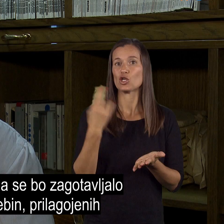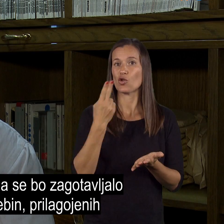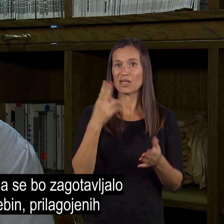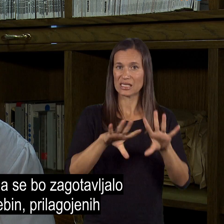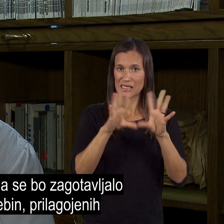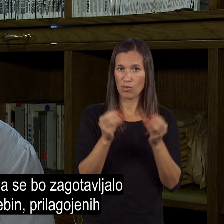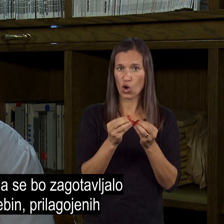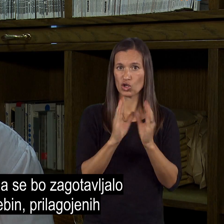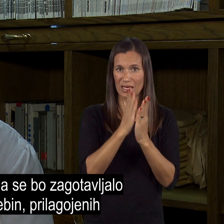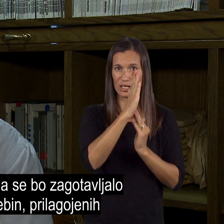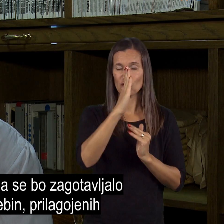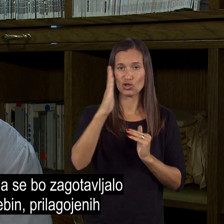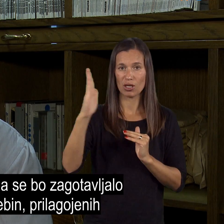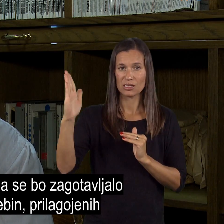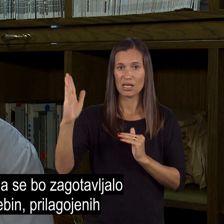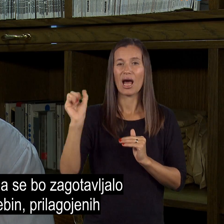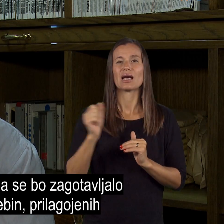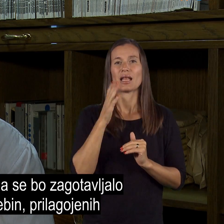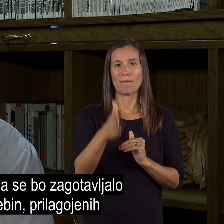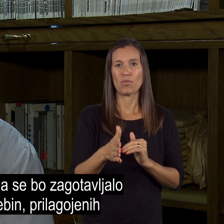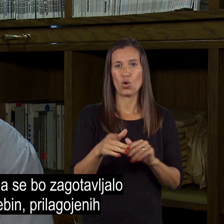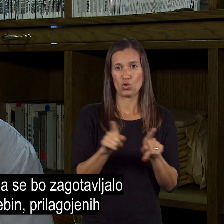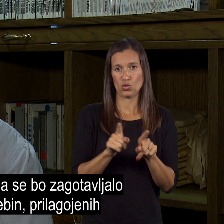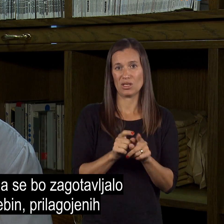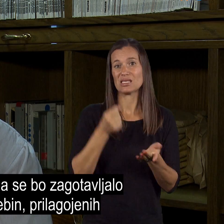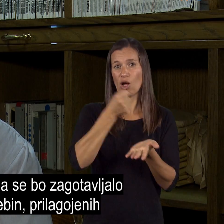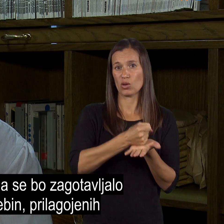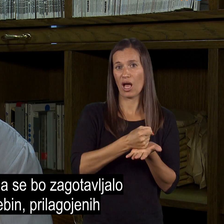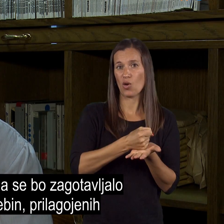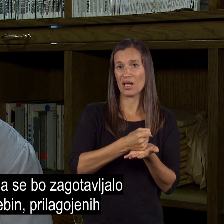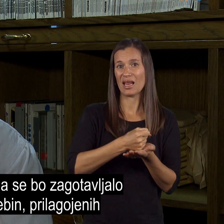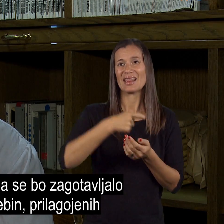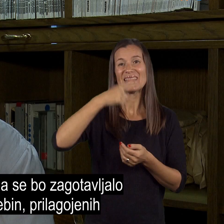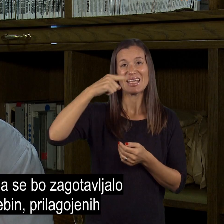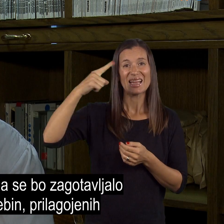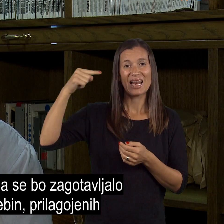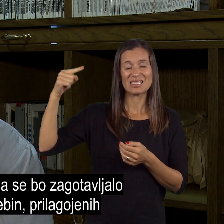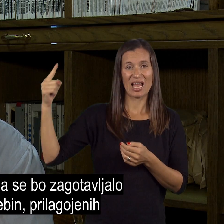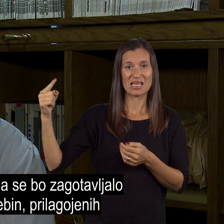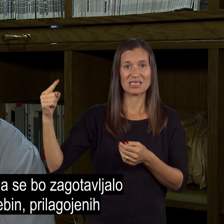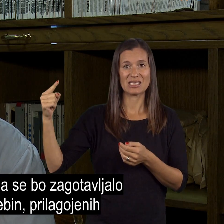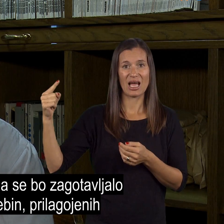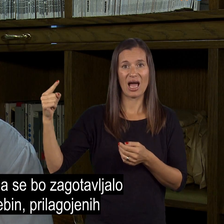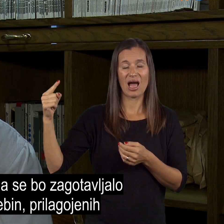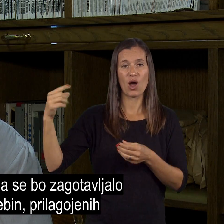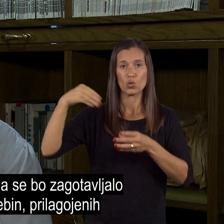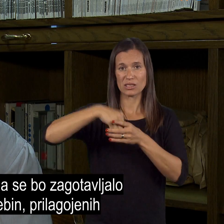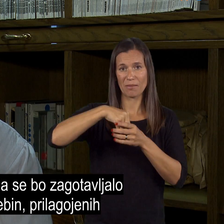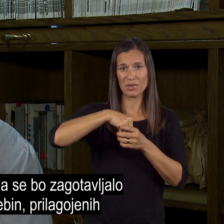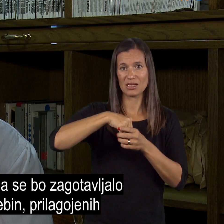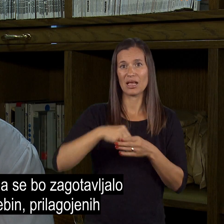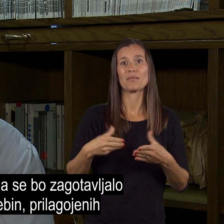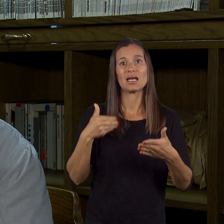slovenskih splošnih knjižnicah, da se bo tudi zagotavljalo digitalizacijo, ne,